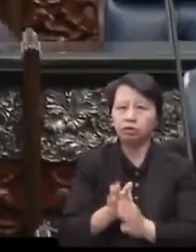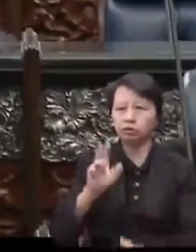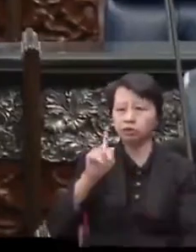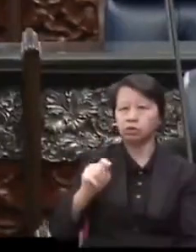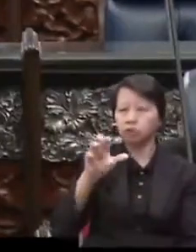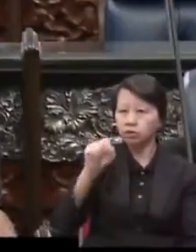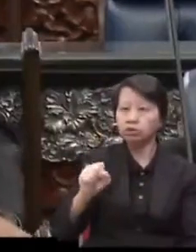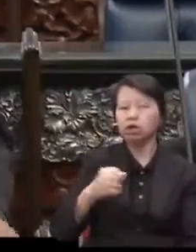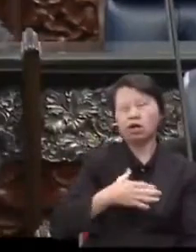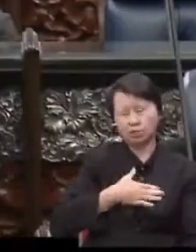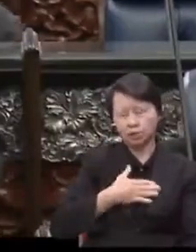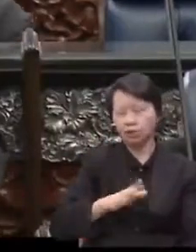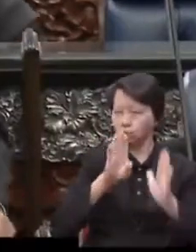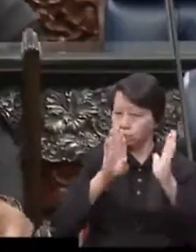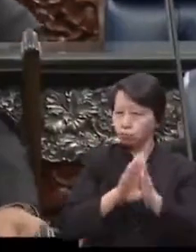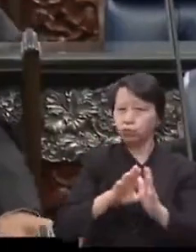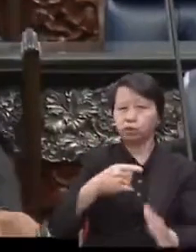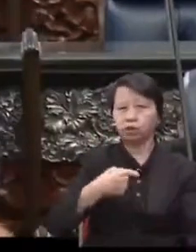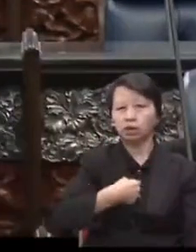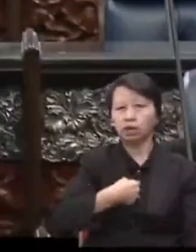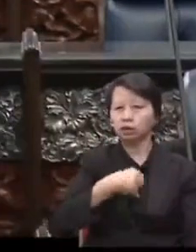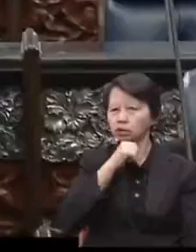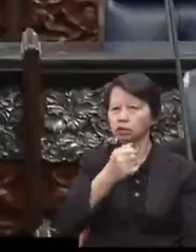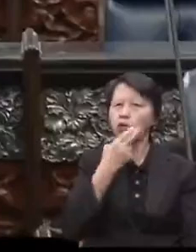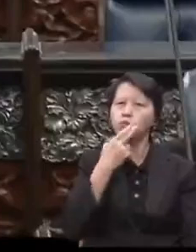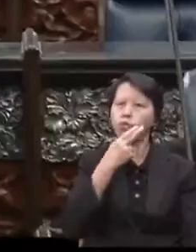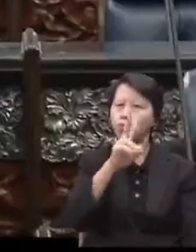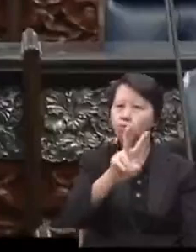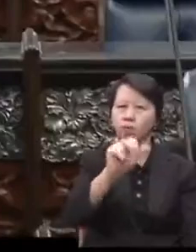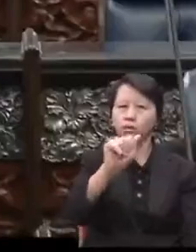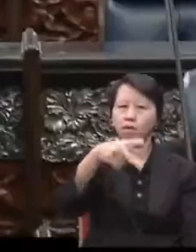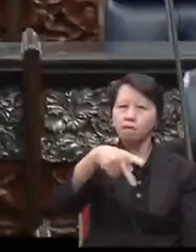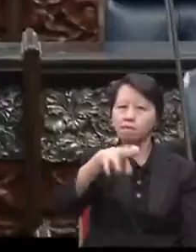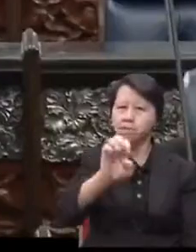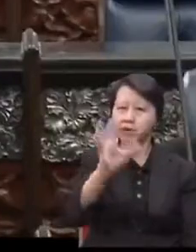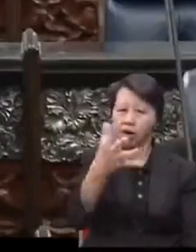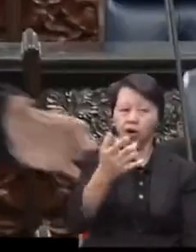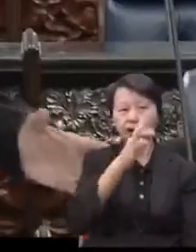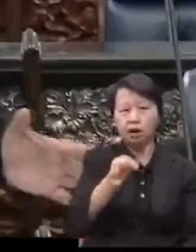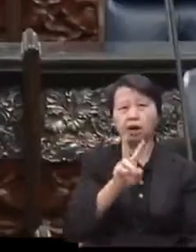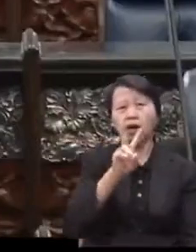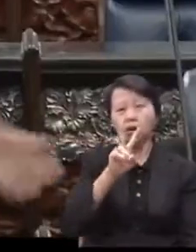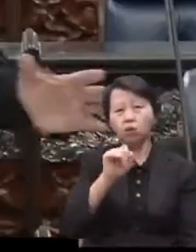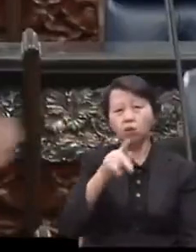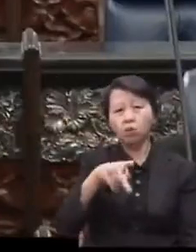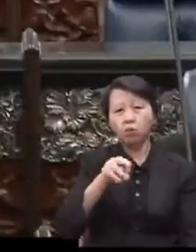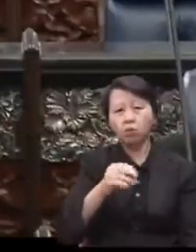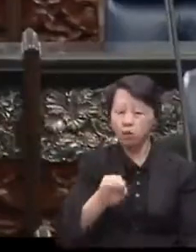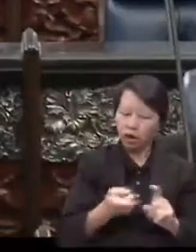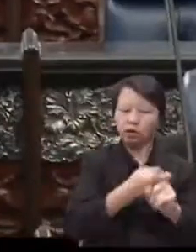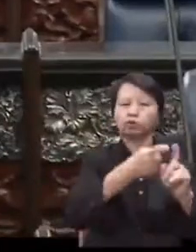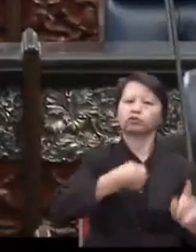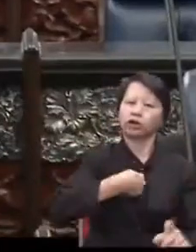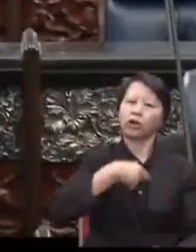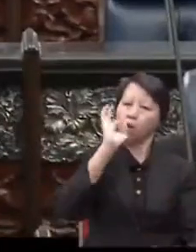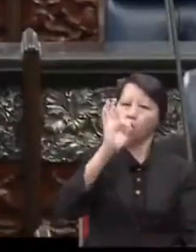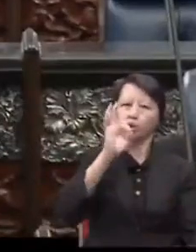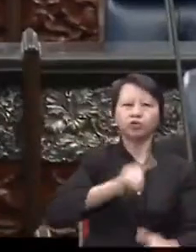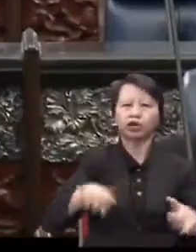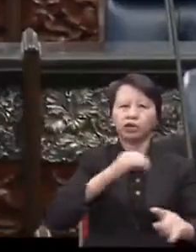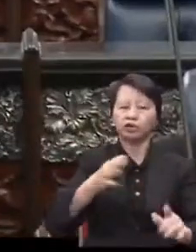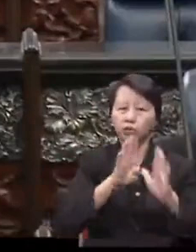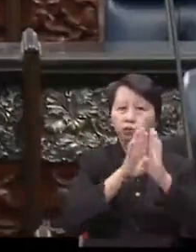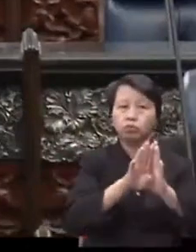speaker jika terbukti Saya tidak menghisab vap ya jika saya his ambil tindakan gantung saya tak ada masalah tapi